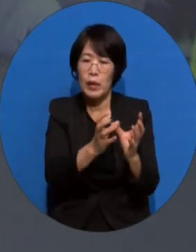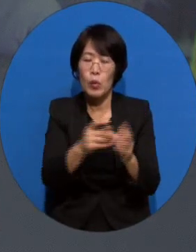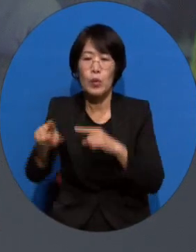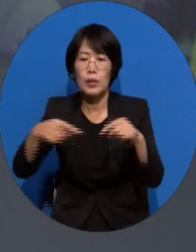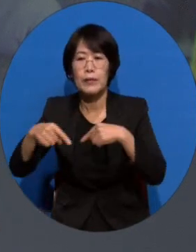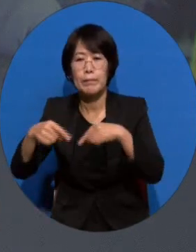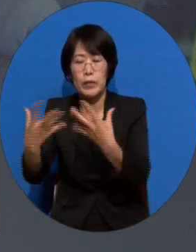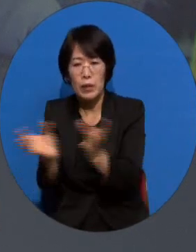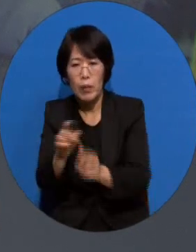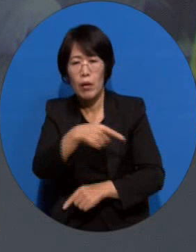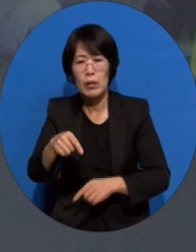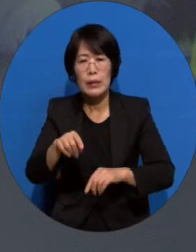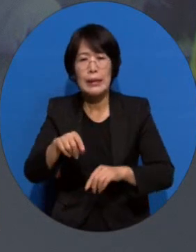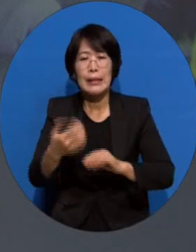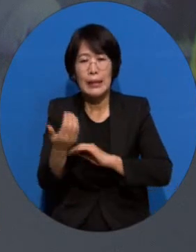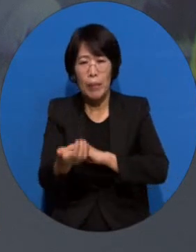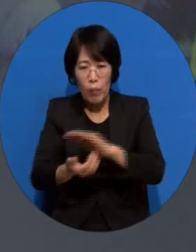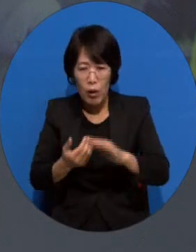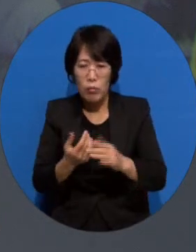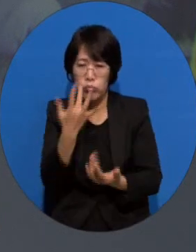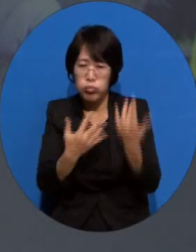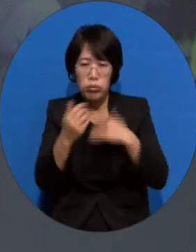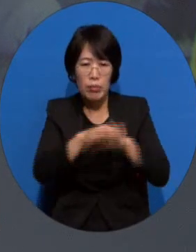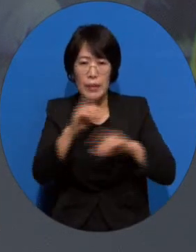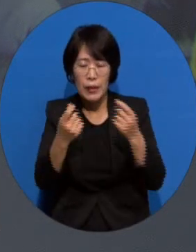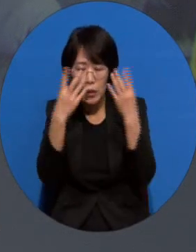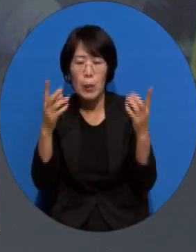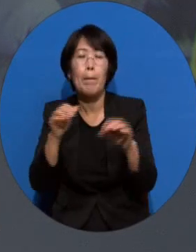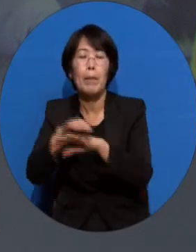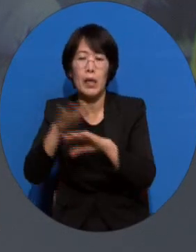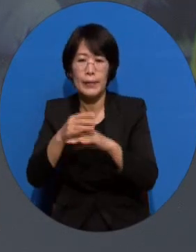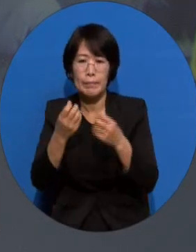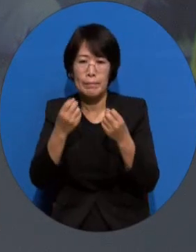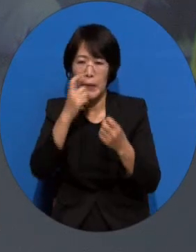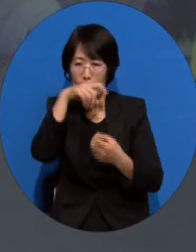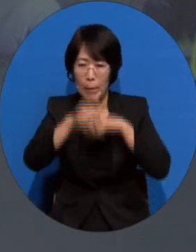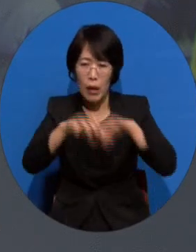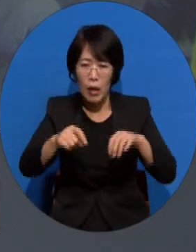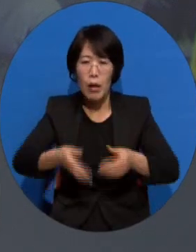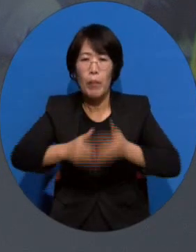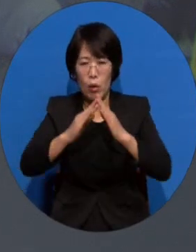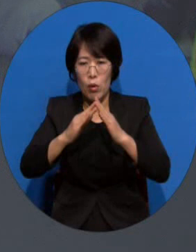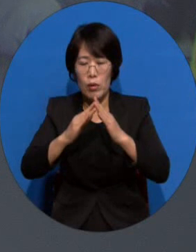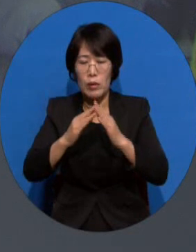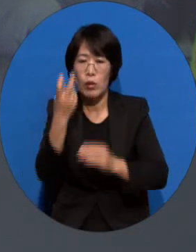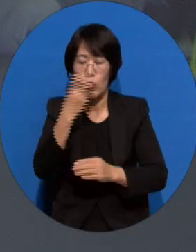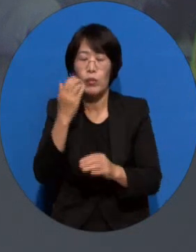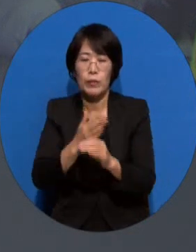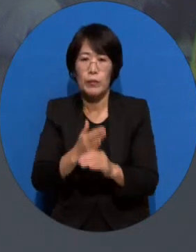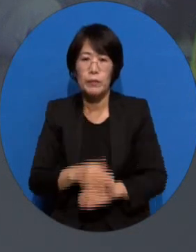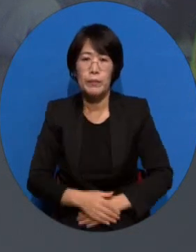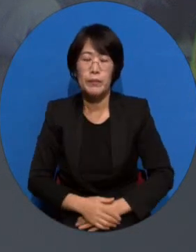일각에서 기존의 소각 방식이 아닌 새로운 형태의 쓰레기 처리 시설을 자체적으로 검토하고 있습니다. 문형철